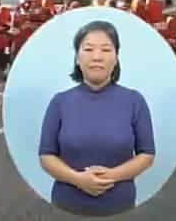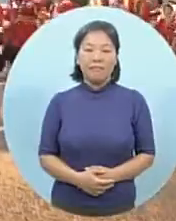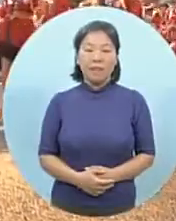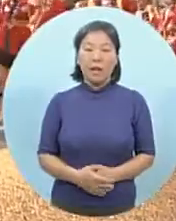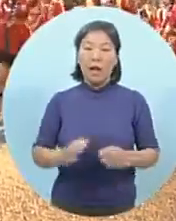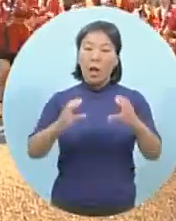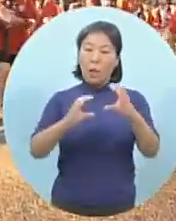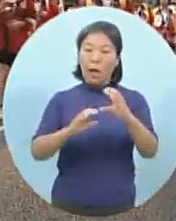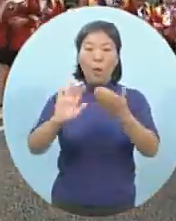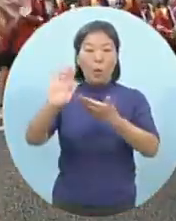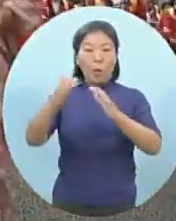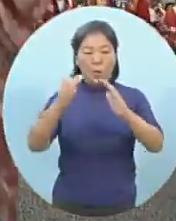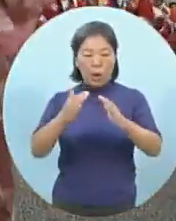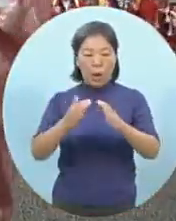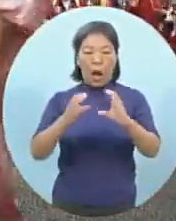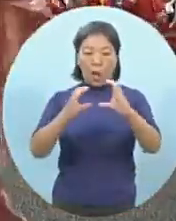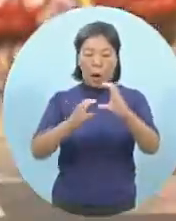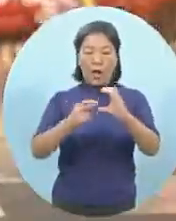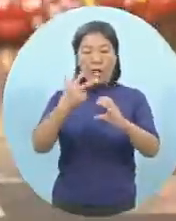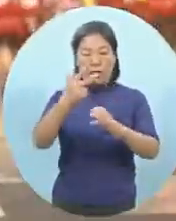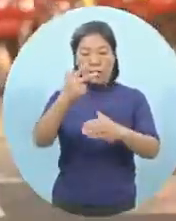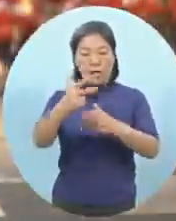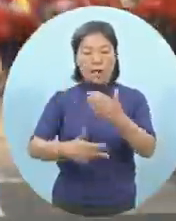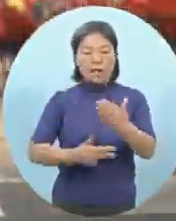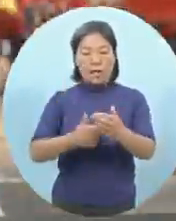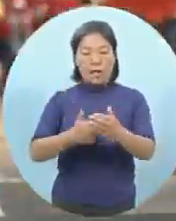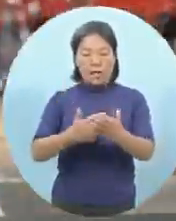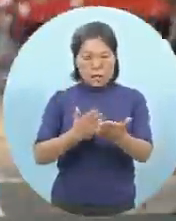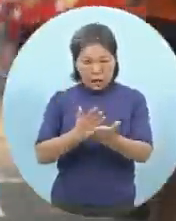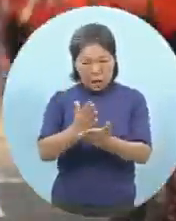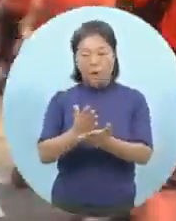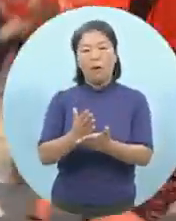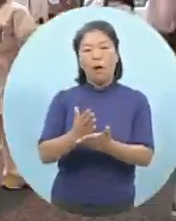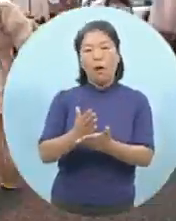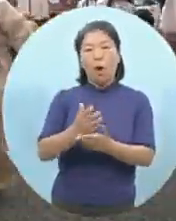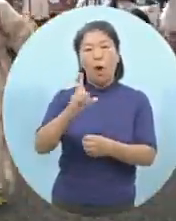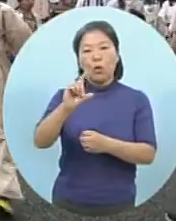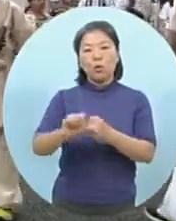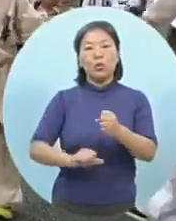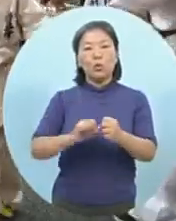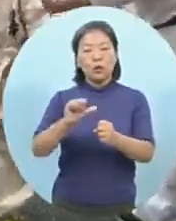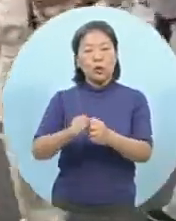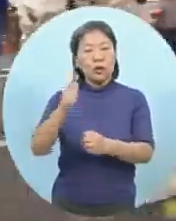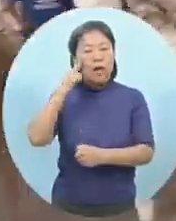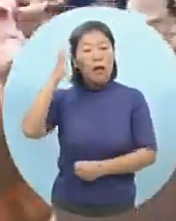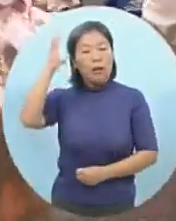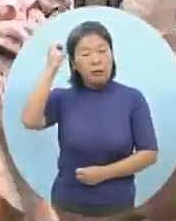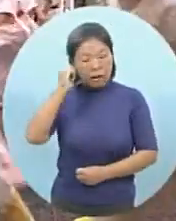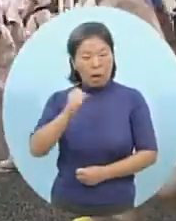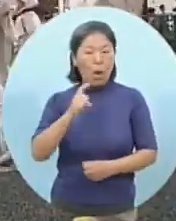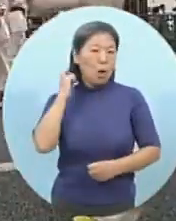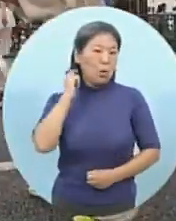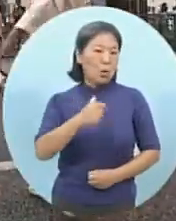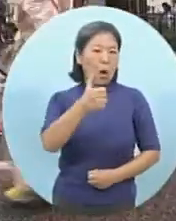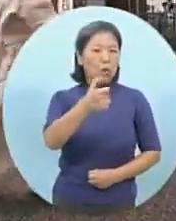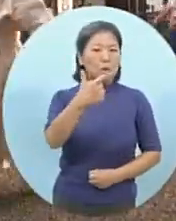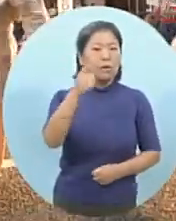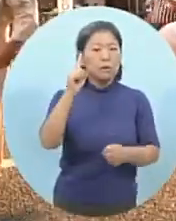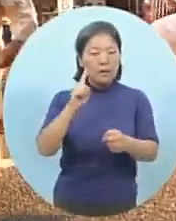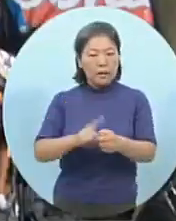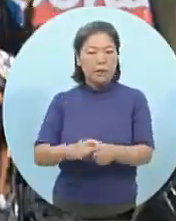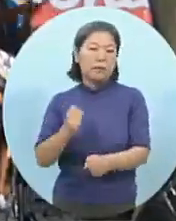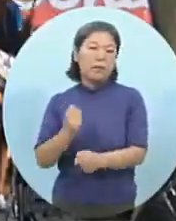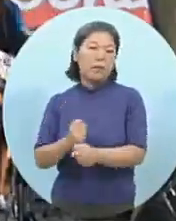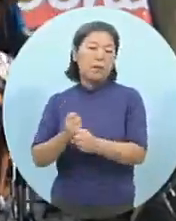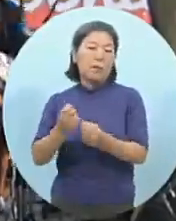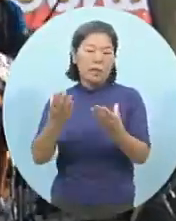いわき踊りはいわき市政施行15周年を記念して昭和56年に制定しました。リズムは